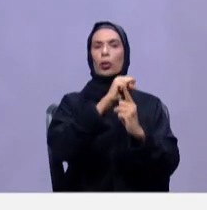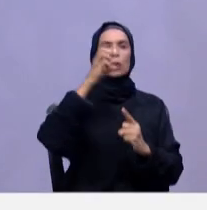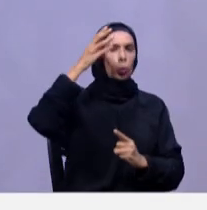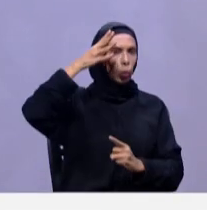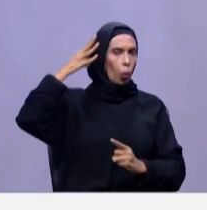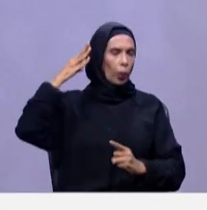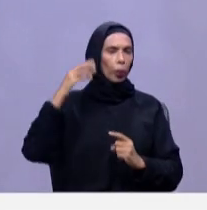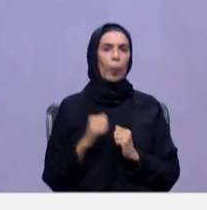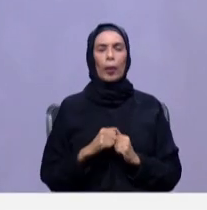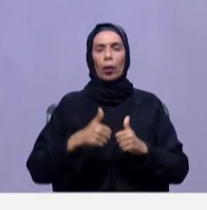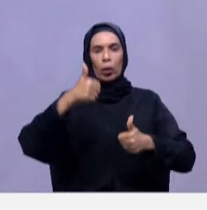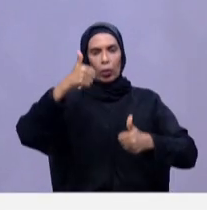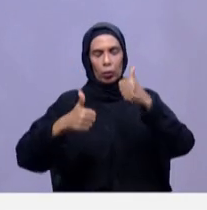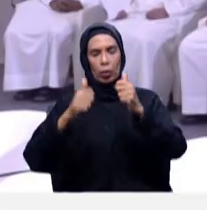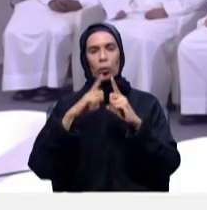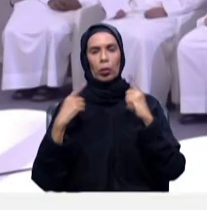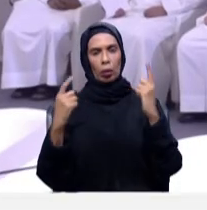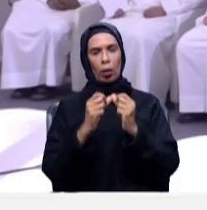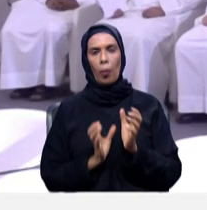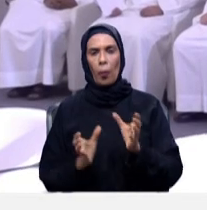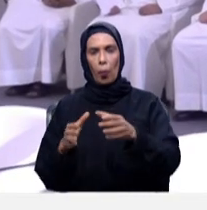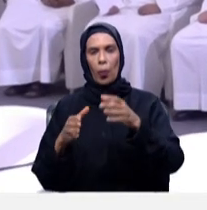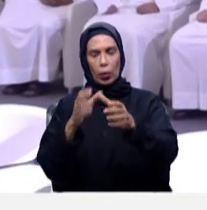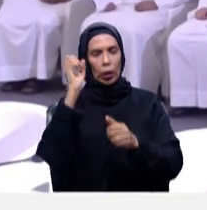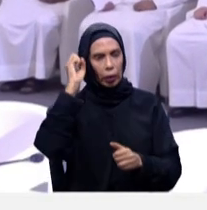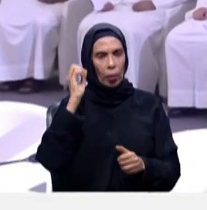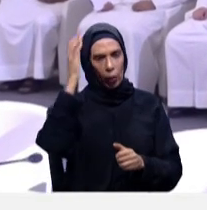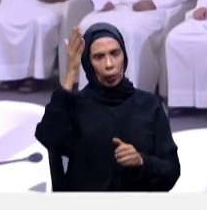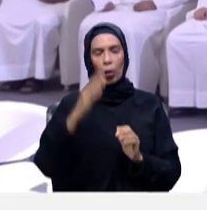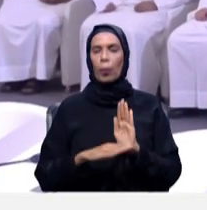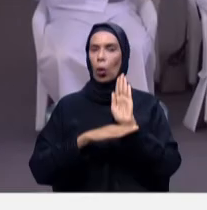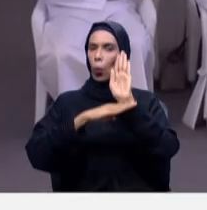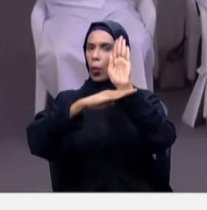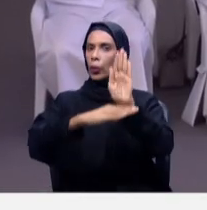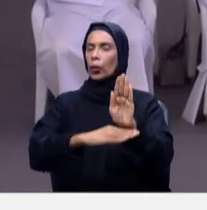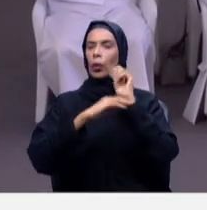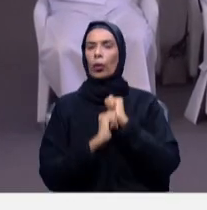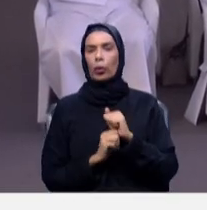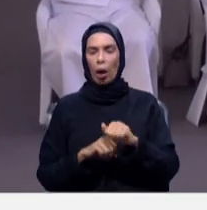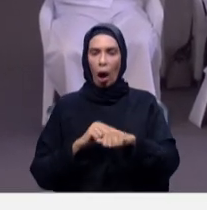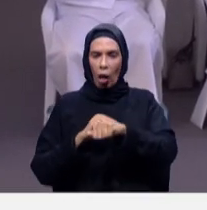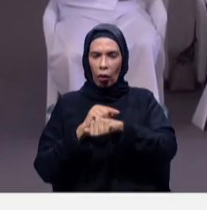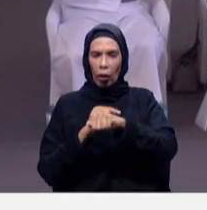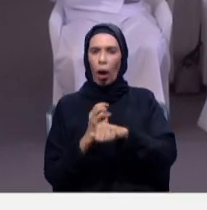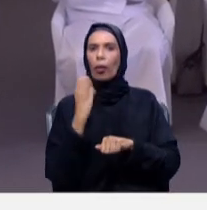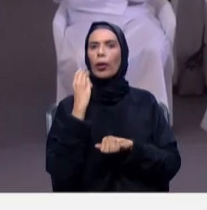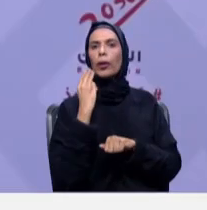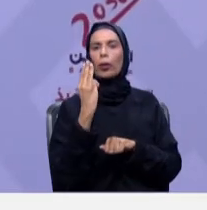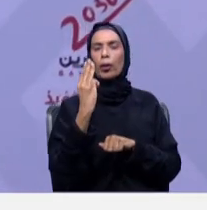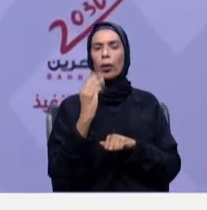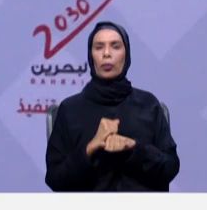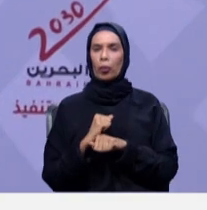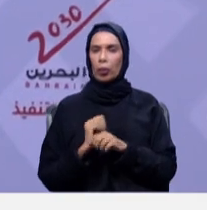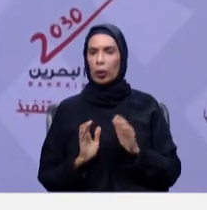وقد قيمت كل لجنة مجموعة أفكار عرضت عليها من أصحابها لمدة 3 دقائق خصصت لكل